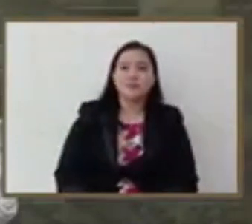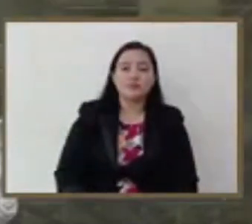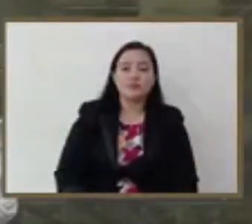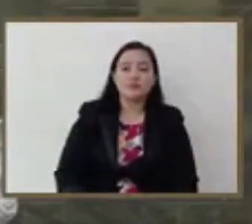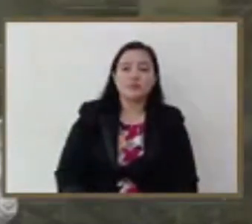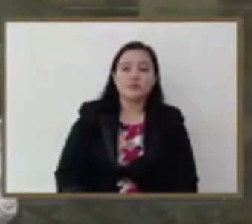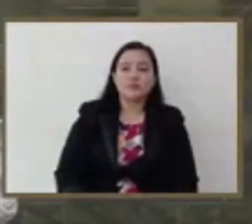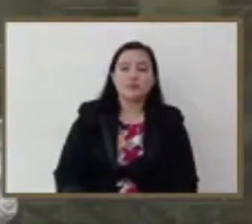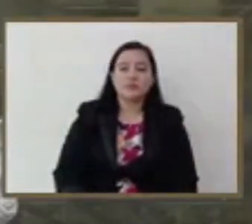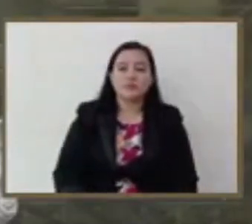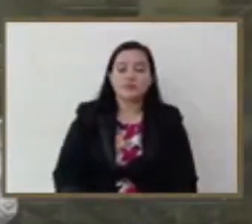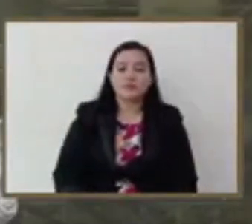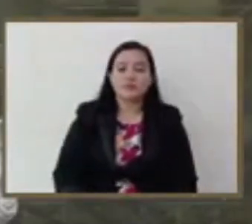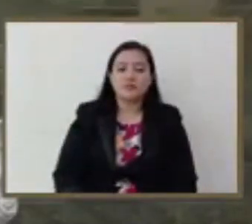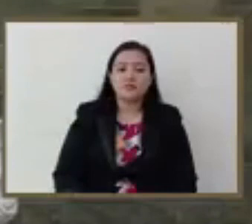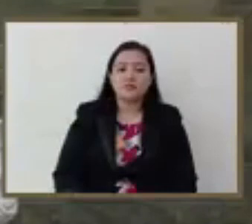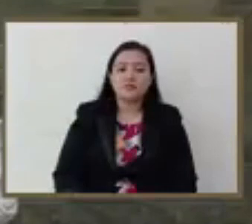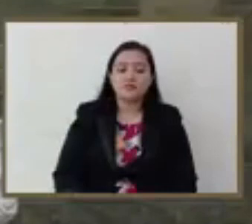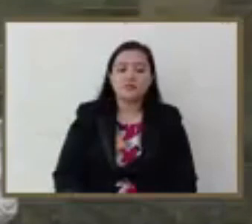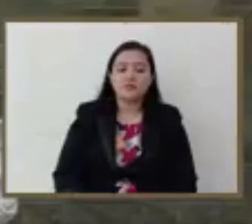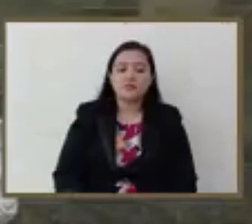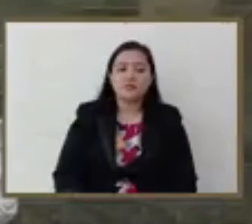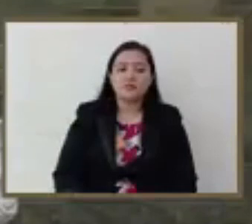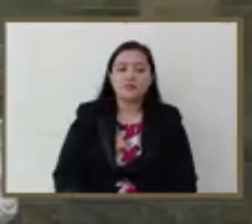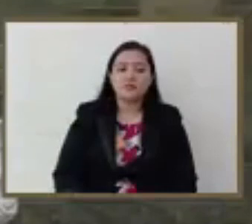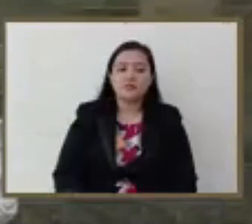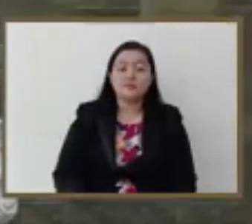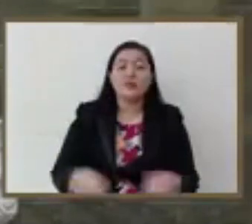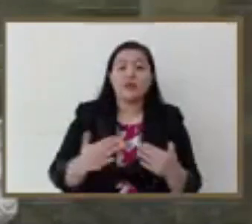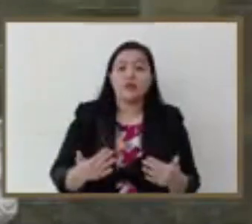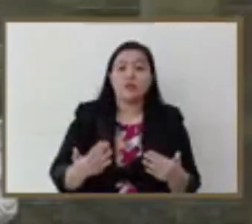And listen now, let me end sa point na ito, mga kapatid.